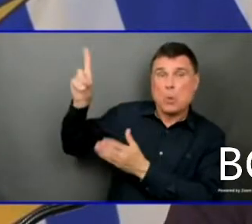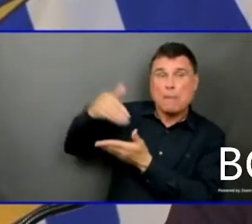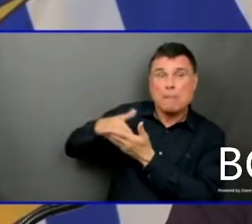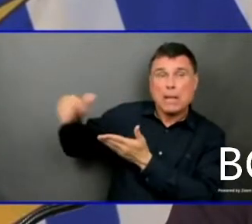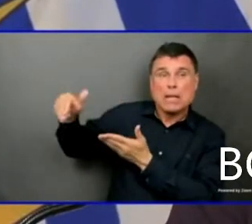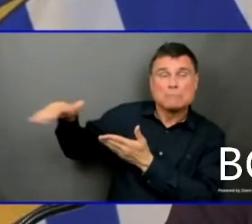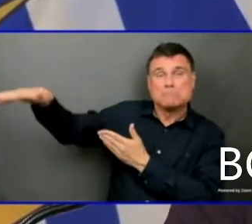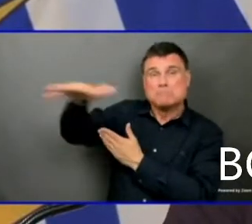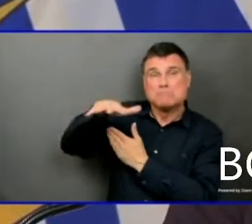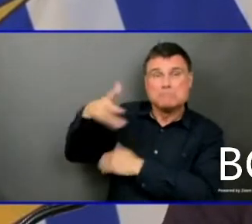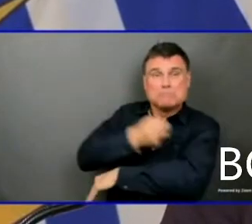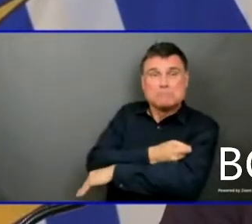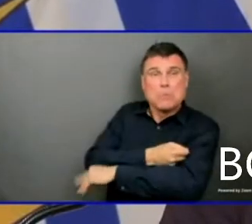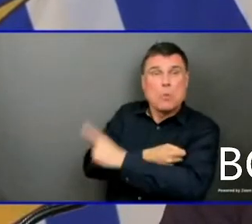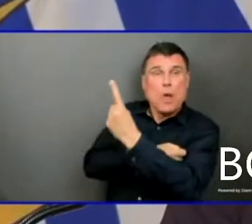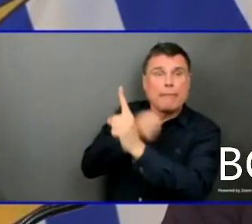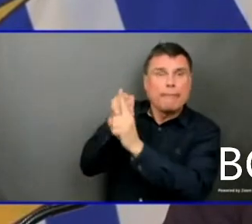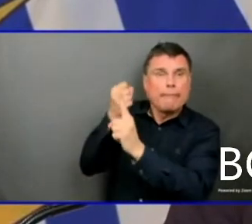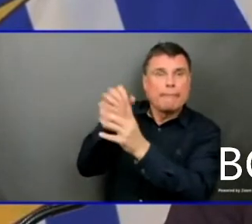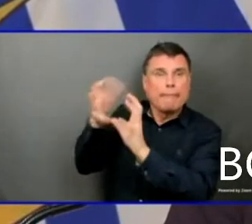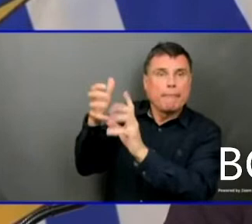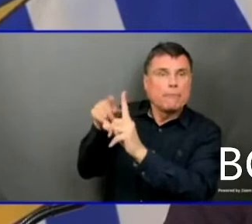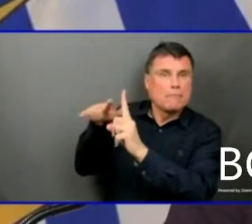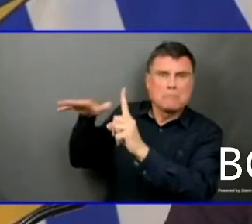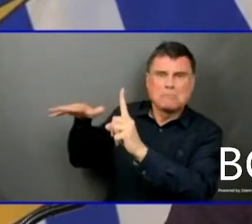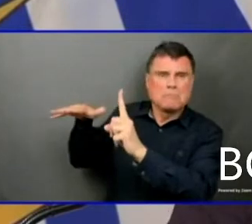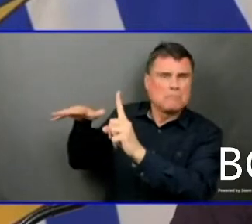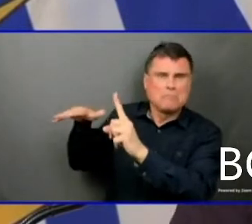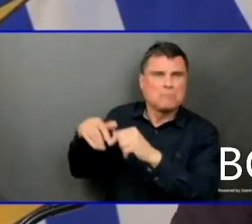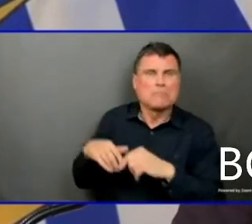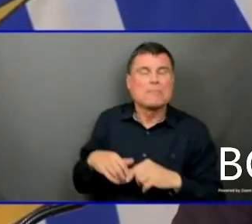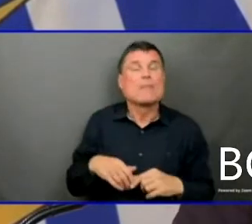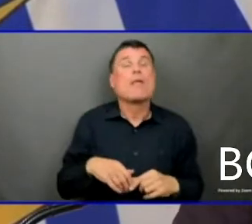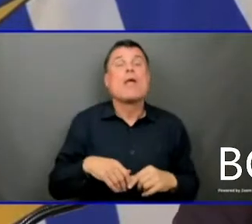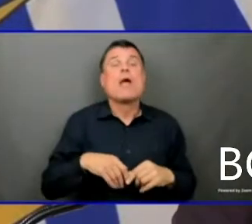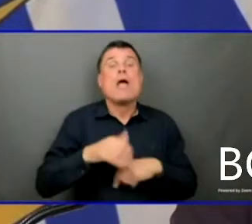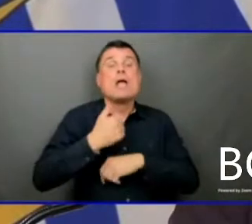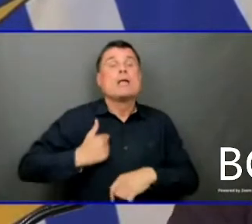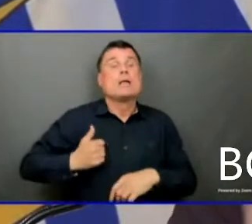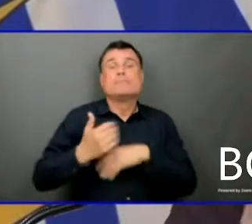国家用了阿斯利康，德国用得很好